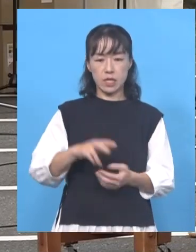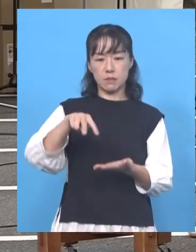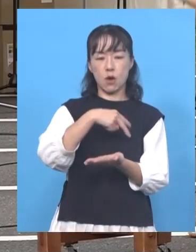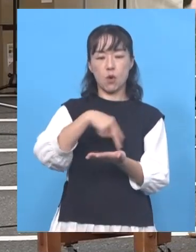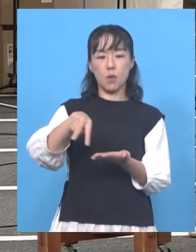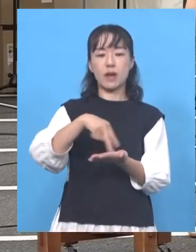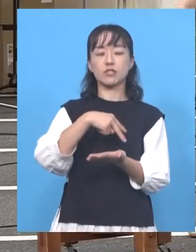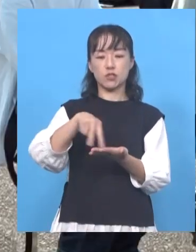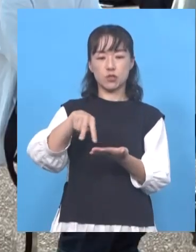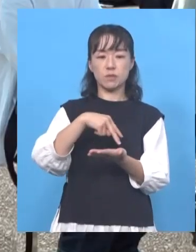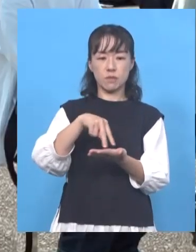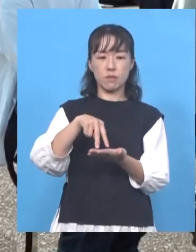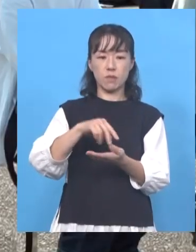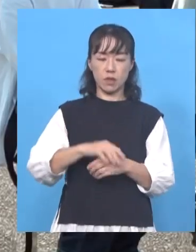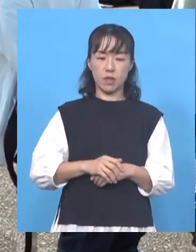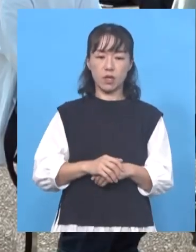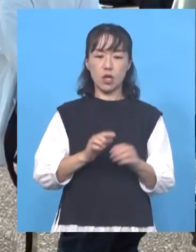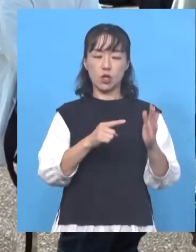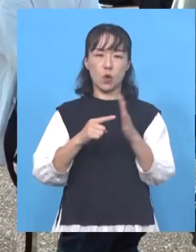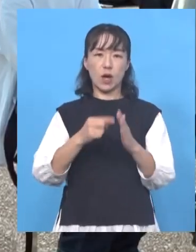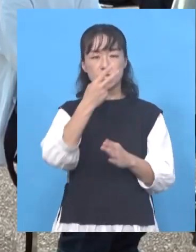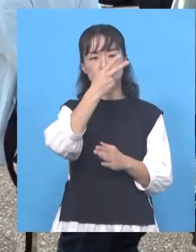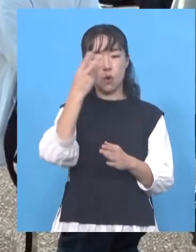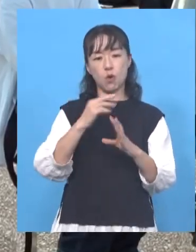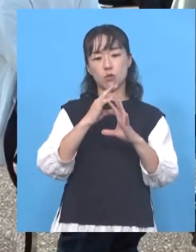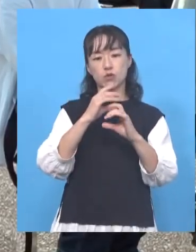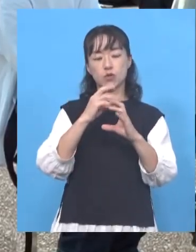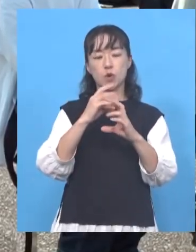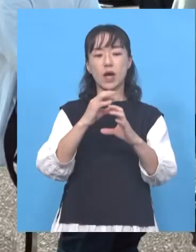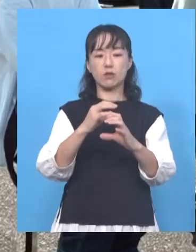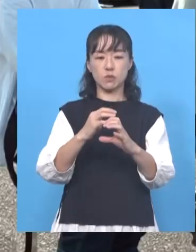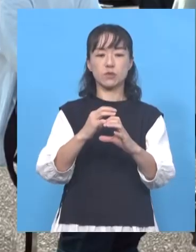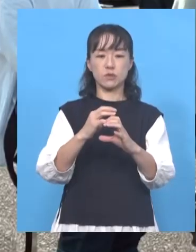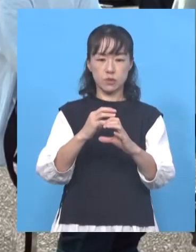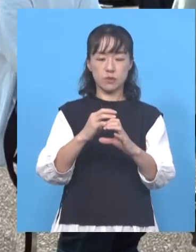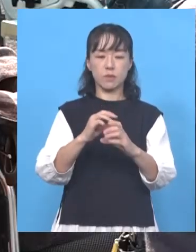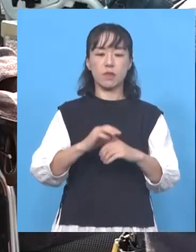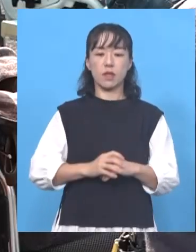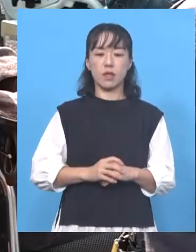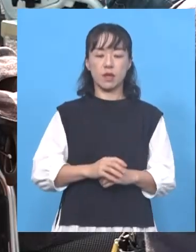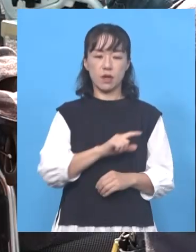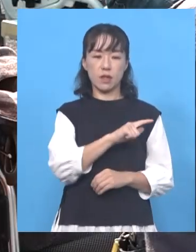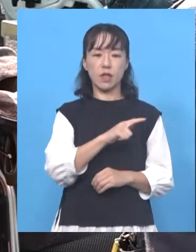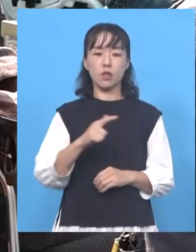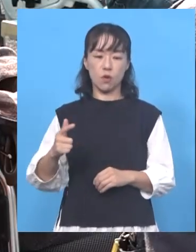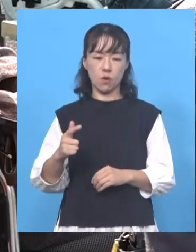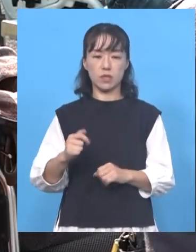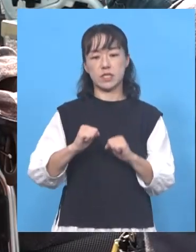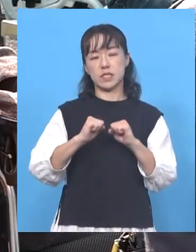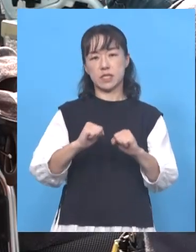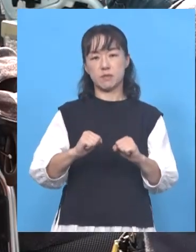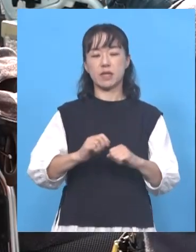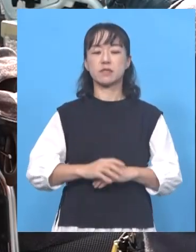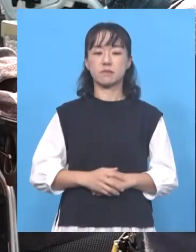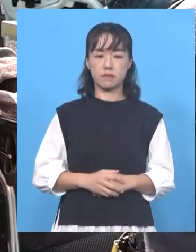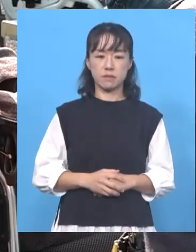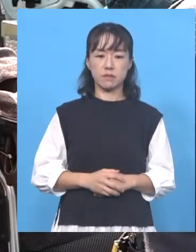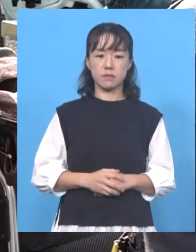ーディング部のパフォーマンス、八日市高校吹奏楽部の演奏や、東近江市産のお米のゲリラ炊飯と試